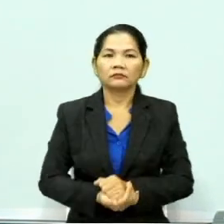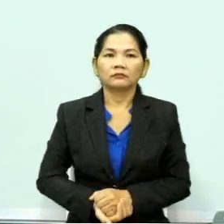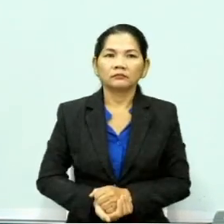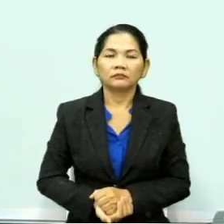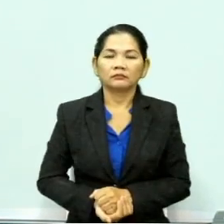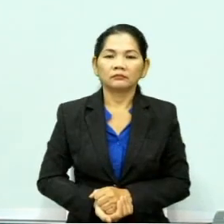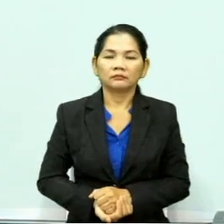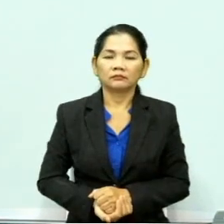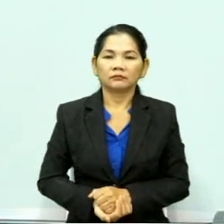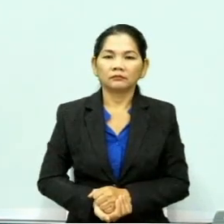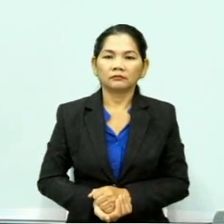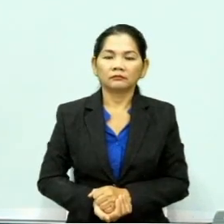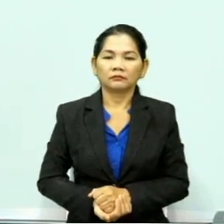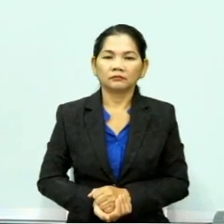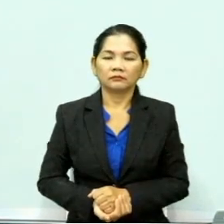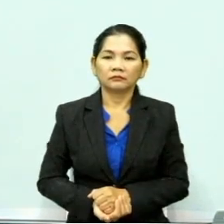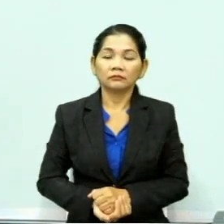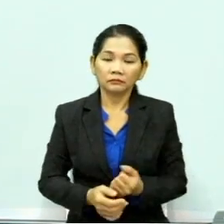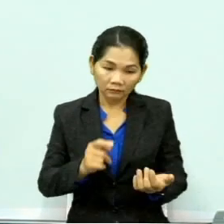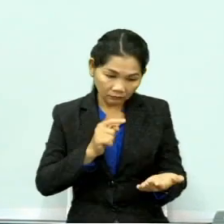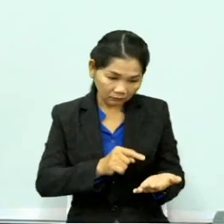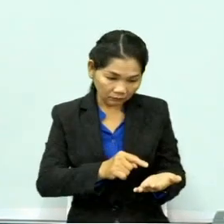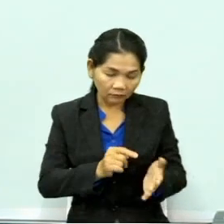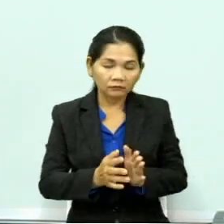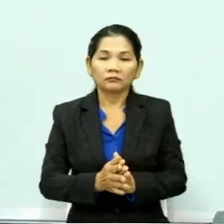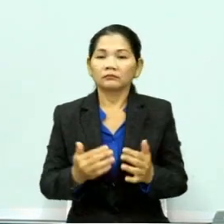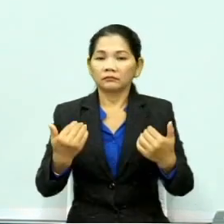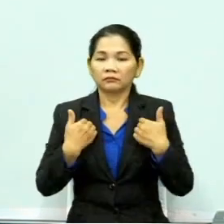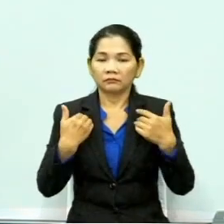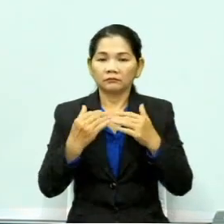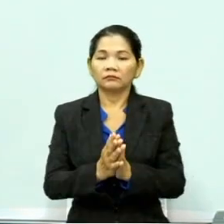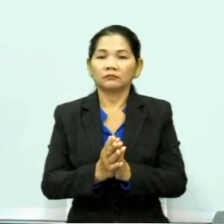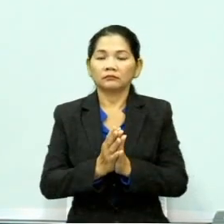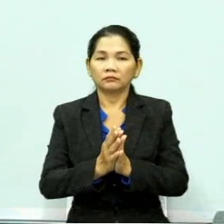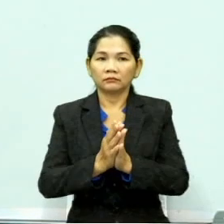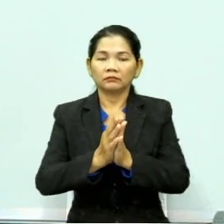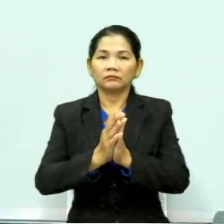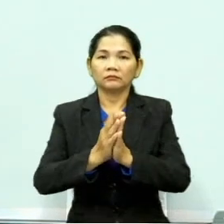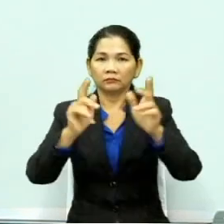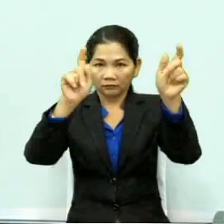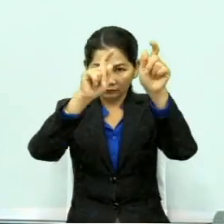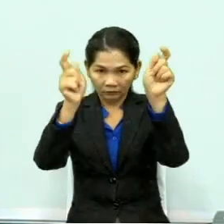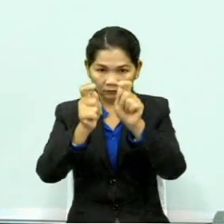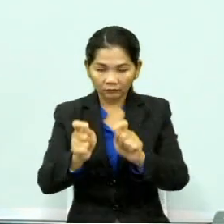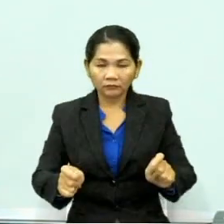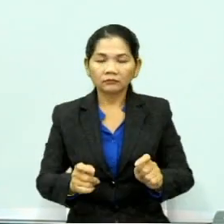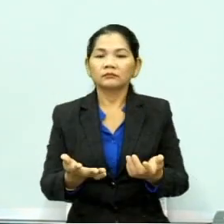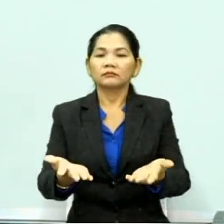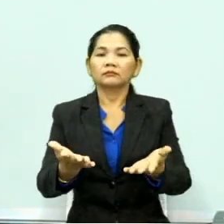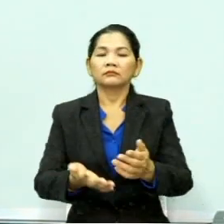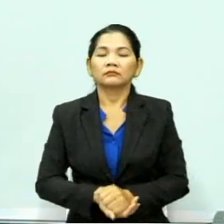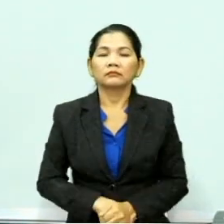chà ta nè ta lại đó nè ta miên chà riêng đừng đây tất con nè con mưa mỡ